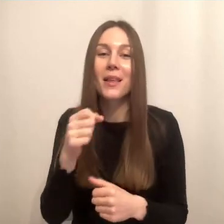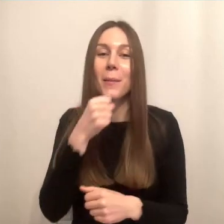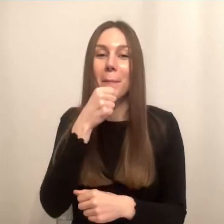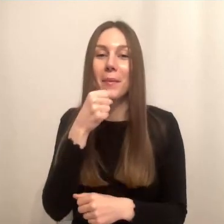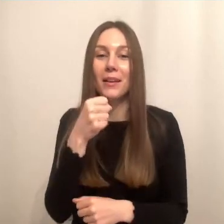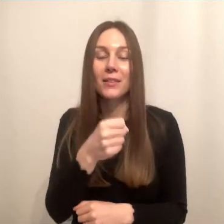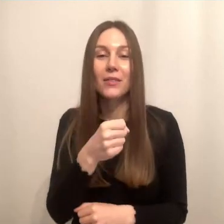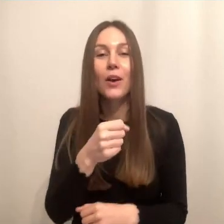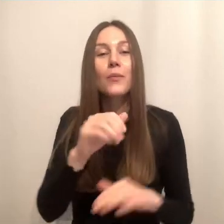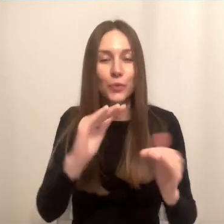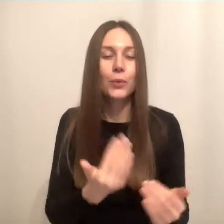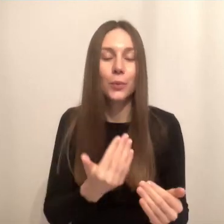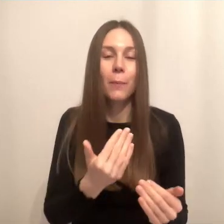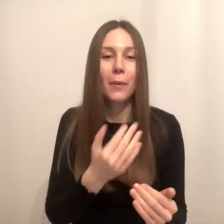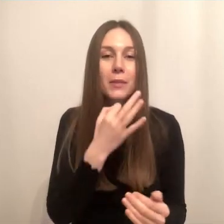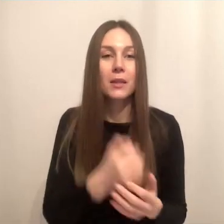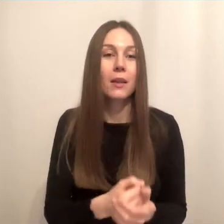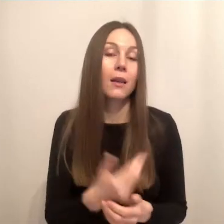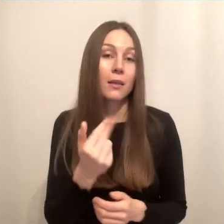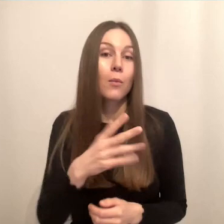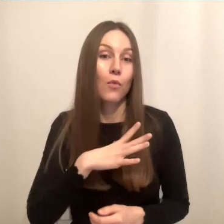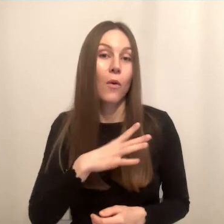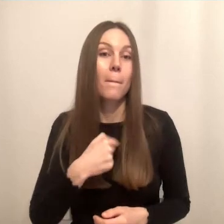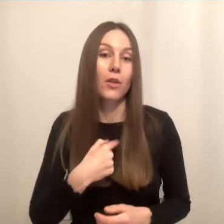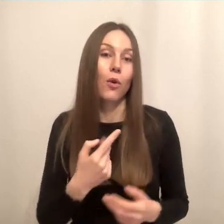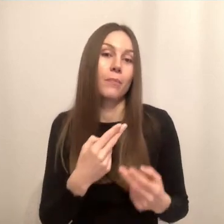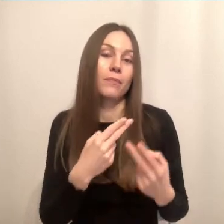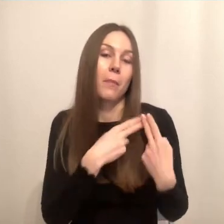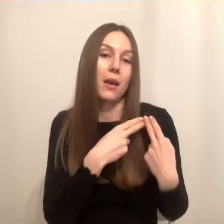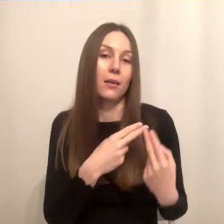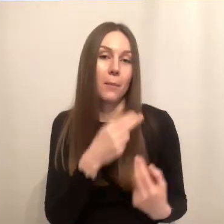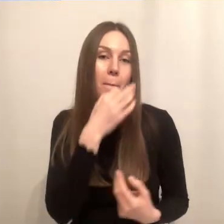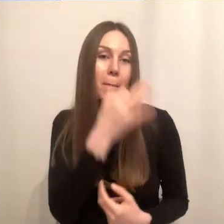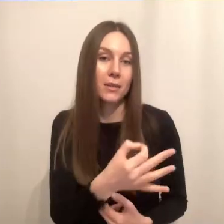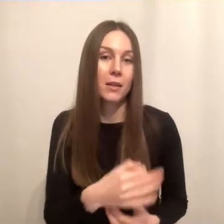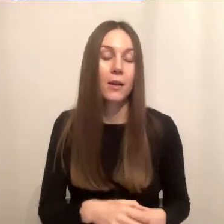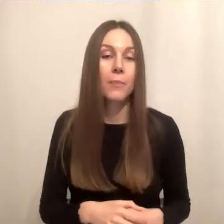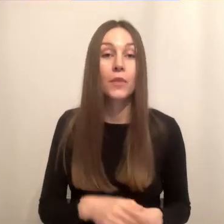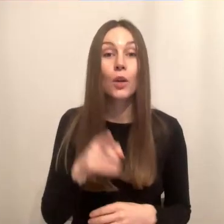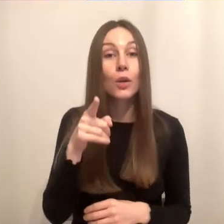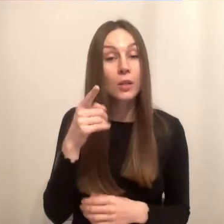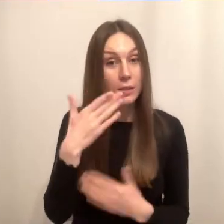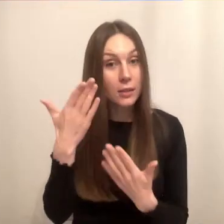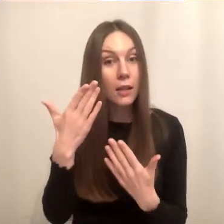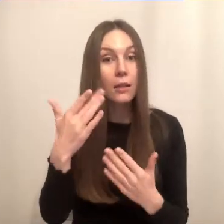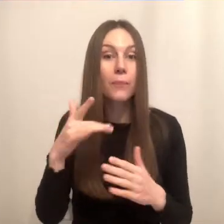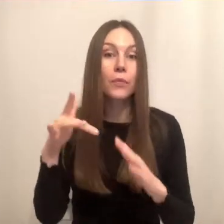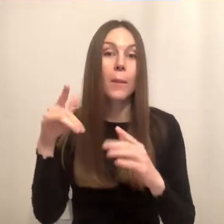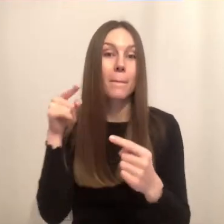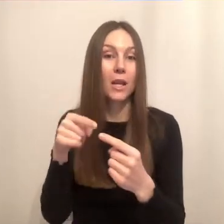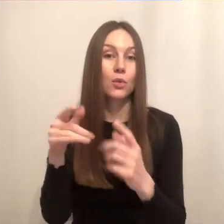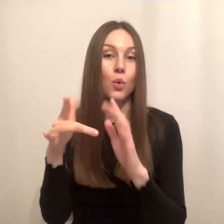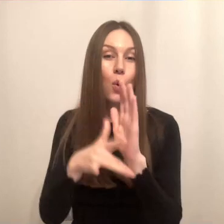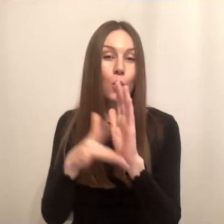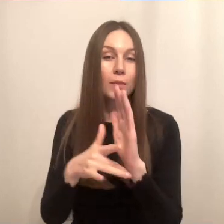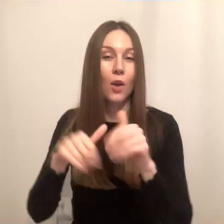trumpai sureaguokit. Buvo paminėta mano pareigybė. Tai galiu pasakyti, jeigu jūs skaitėt antikorupcijos komisijos nuostatus, tai